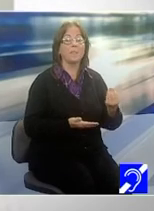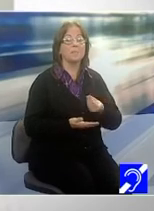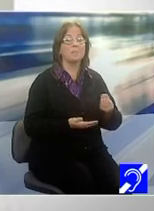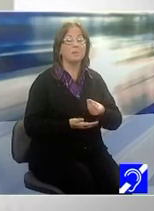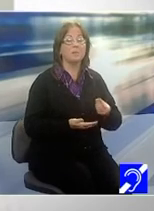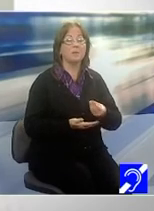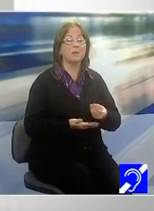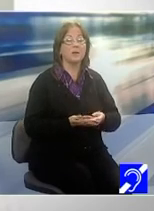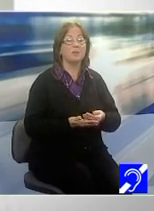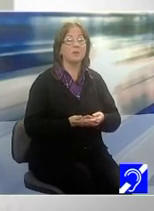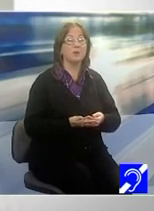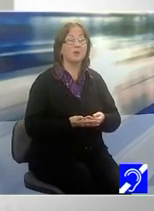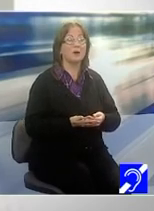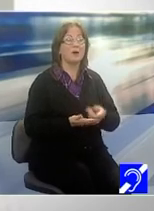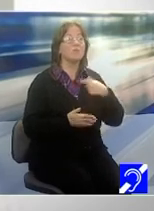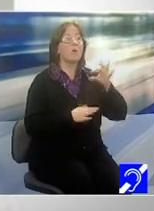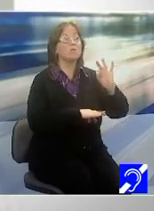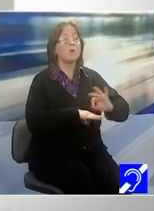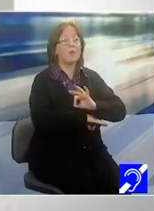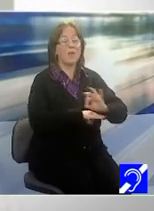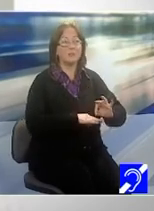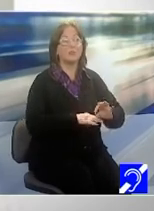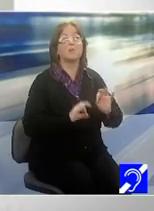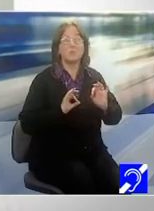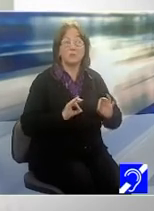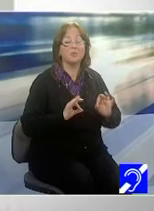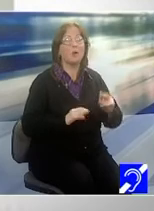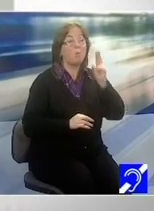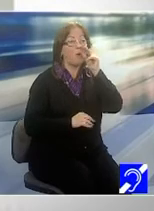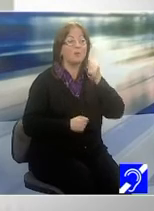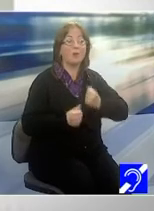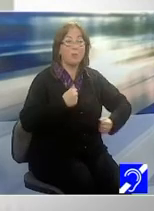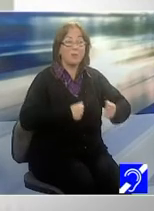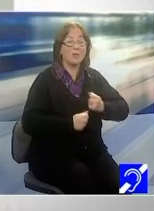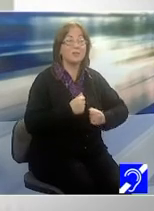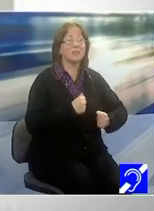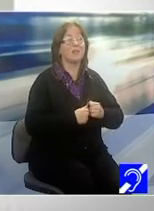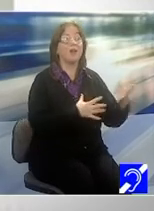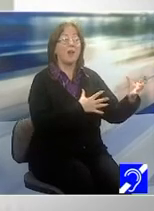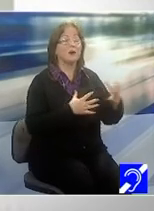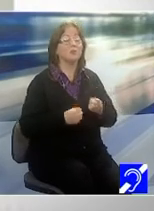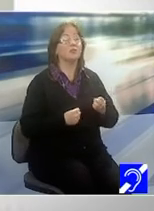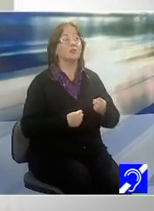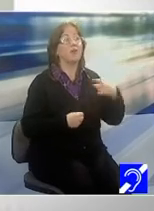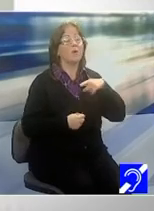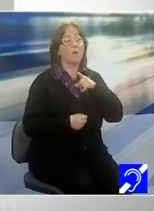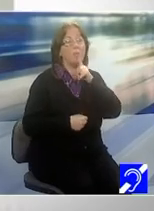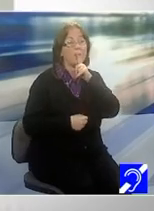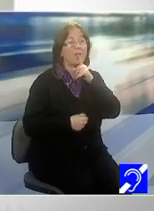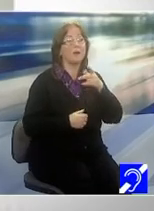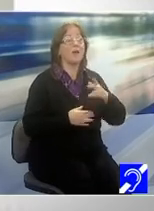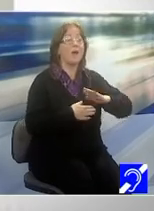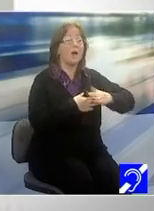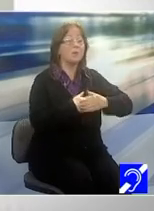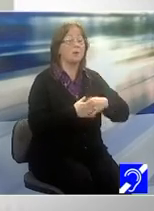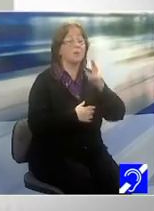sunt ambițioase, oamenii chiar s-au mobilizat înspre a duce opera către oameni,